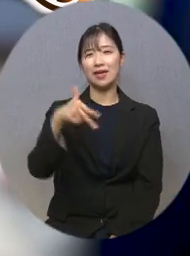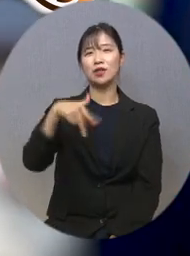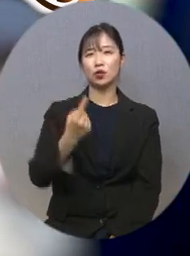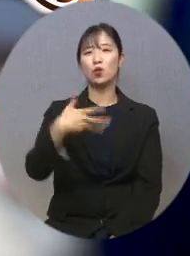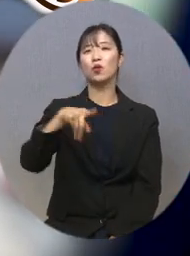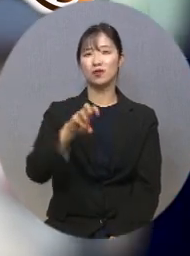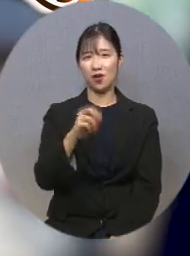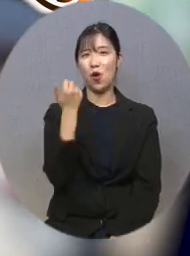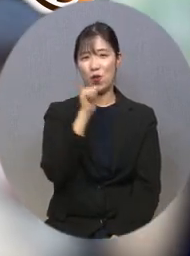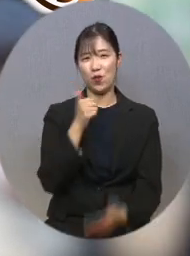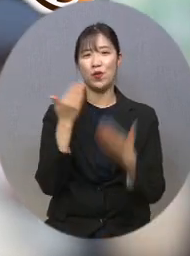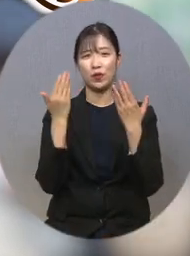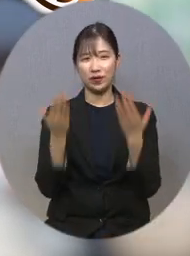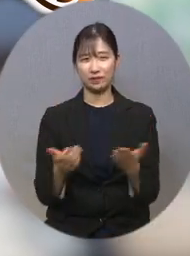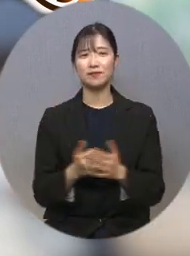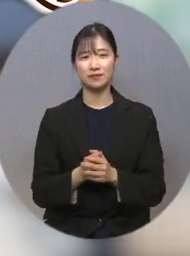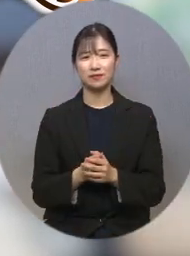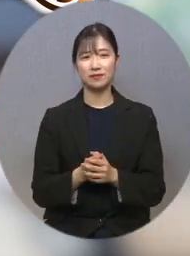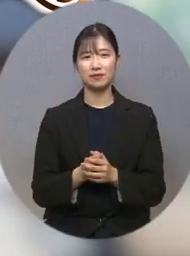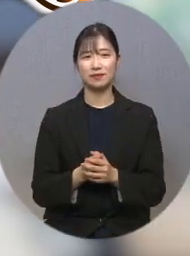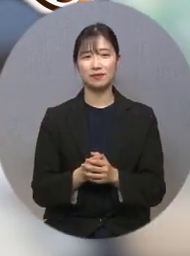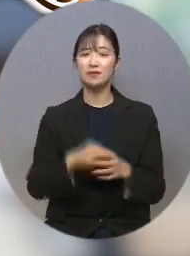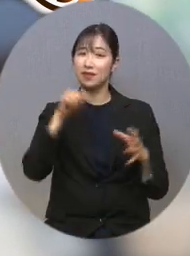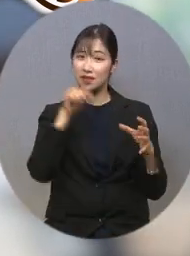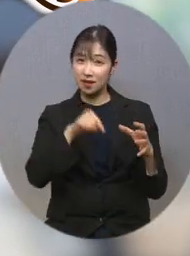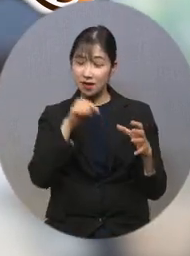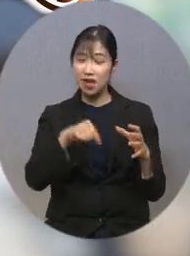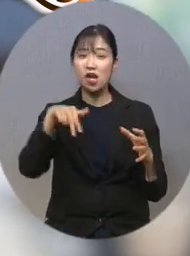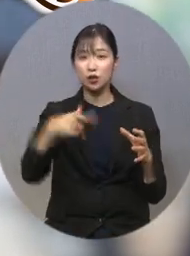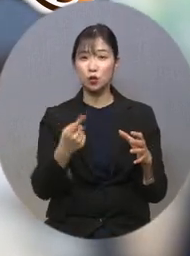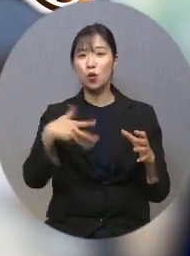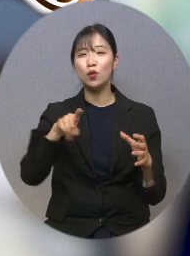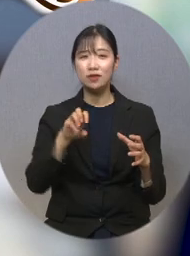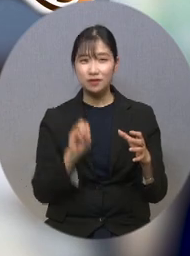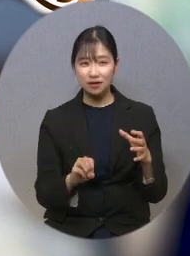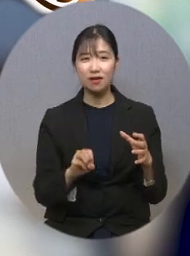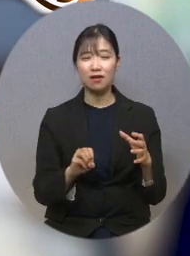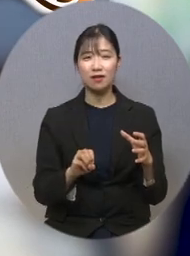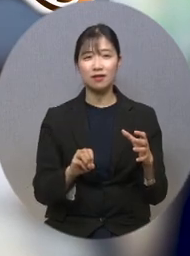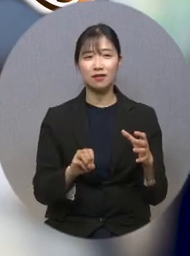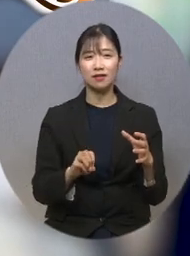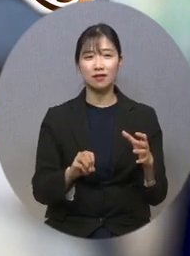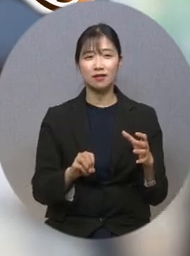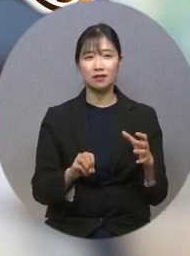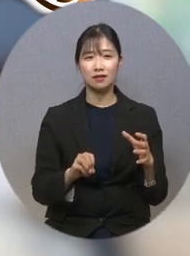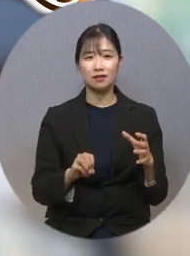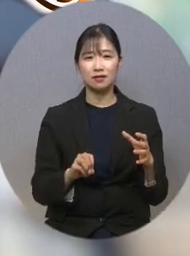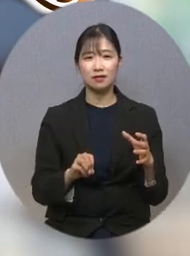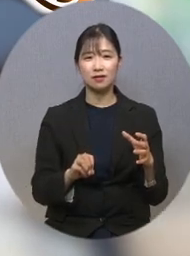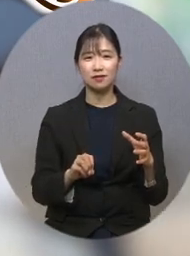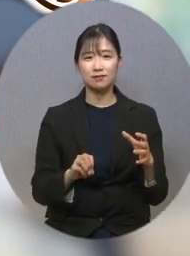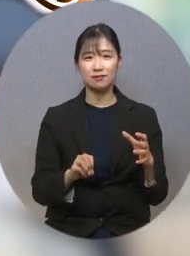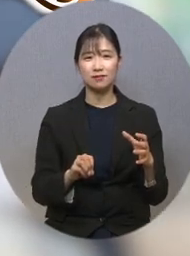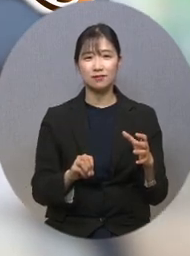소개해드리겠습니다. 네, 이 조청으로 말할 것 같으면 아까